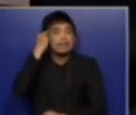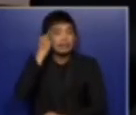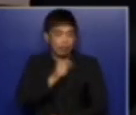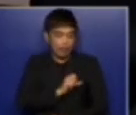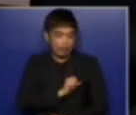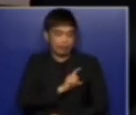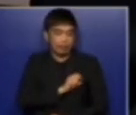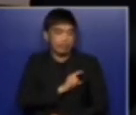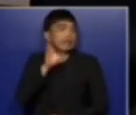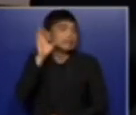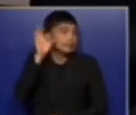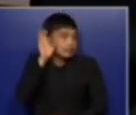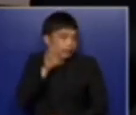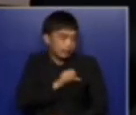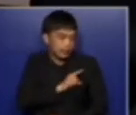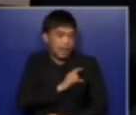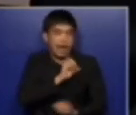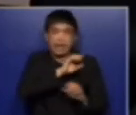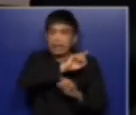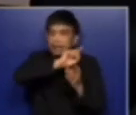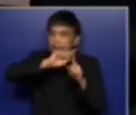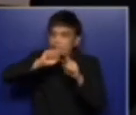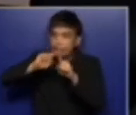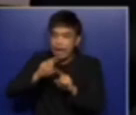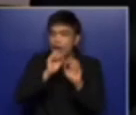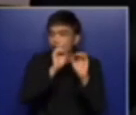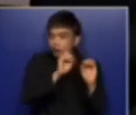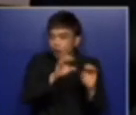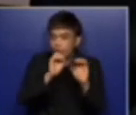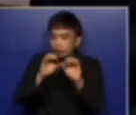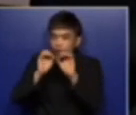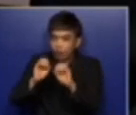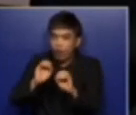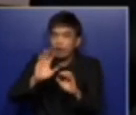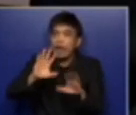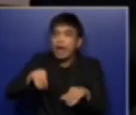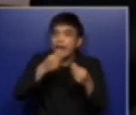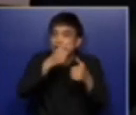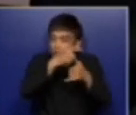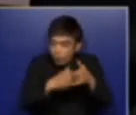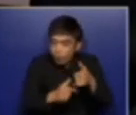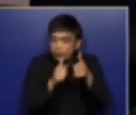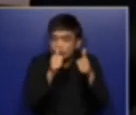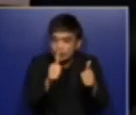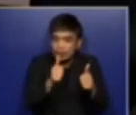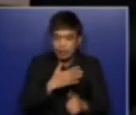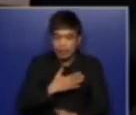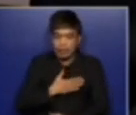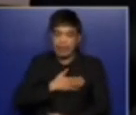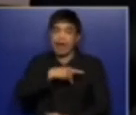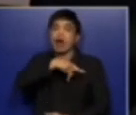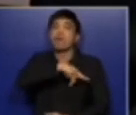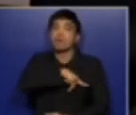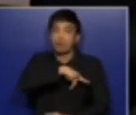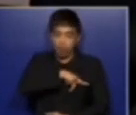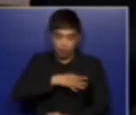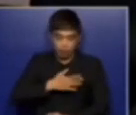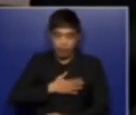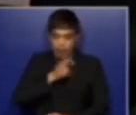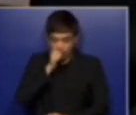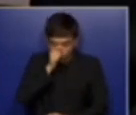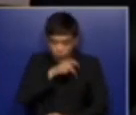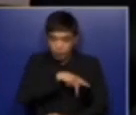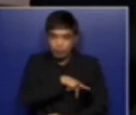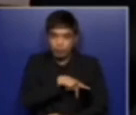อนให้คนเป็นคนดีดิฉันเป็นพุทธศาสนิกชนและขอกราบเรียนข้อมูลให้ทราบว่า